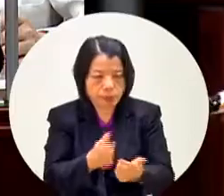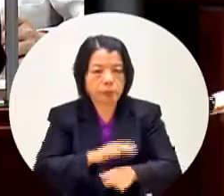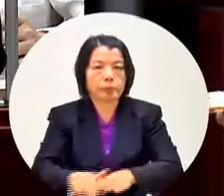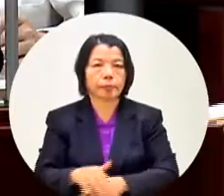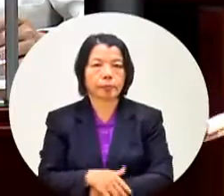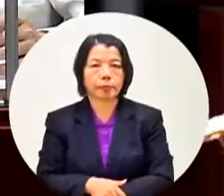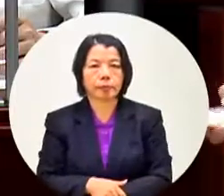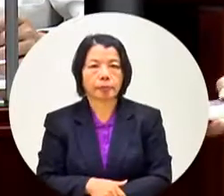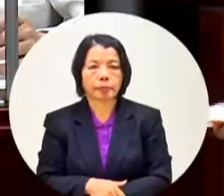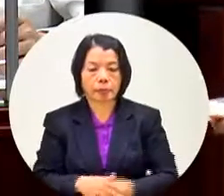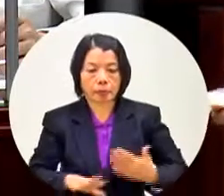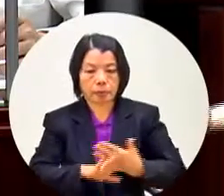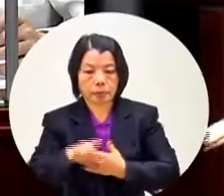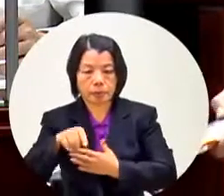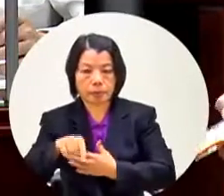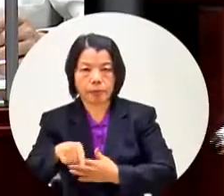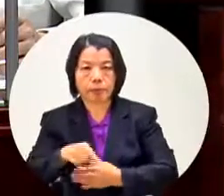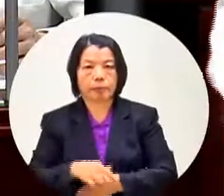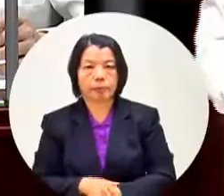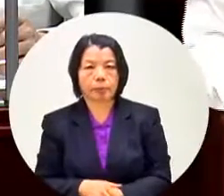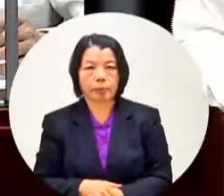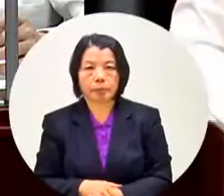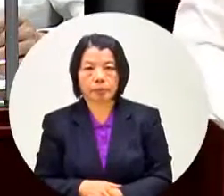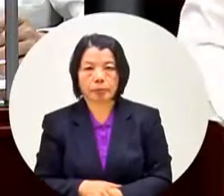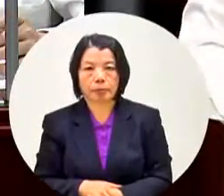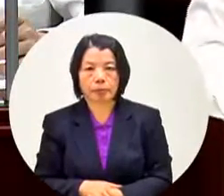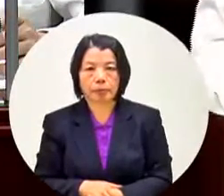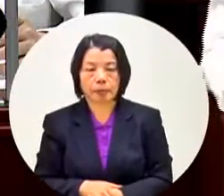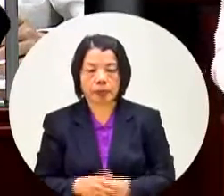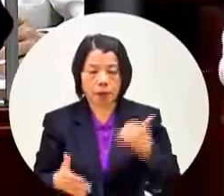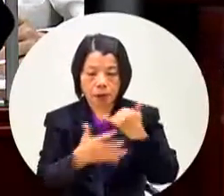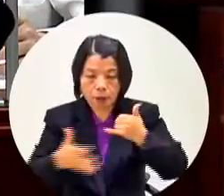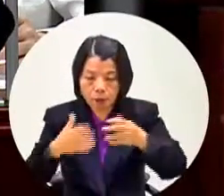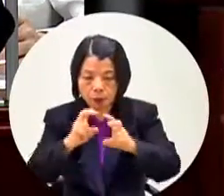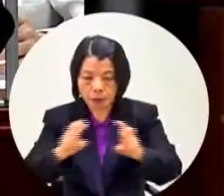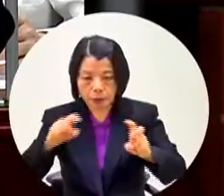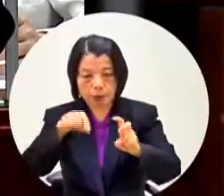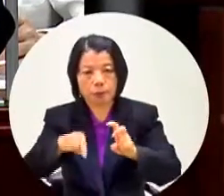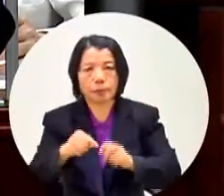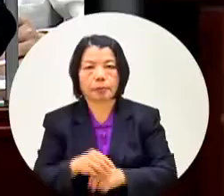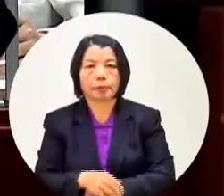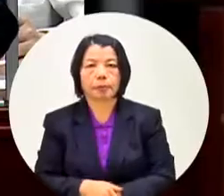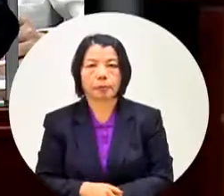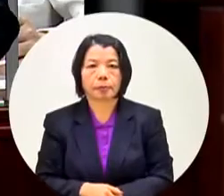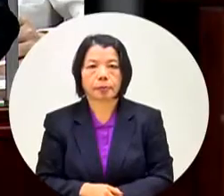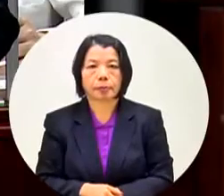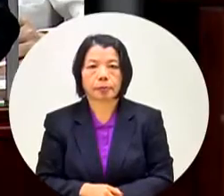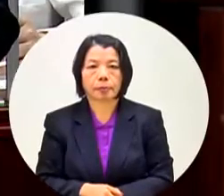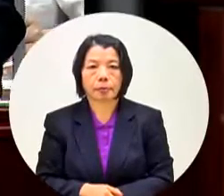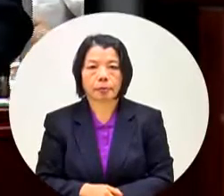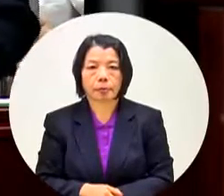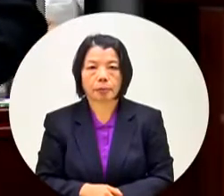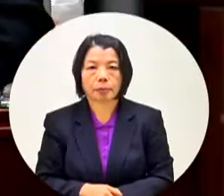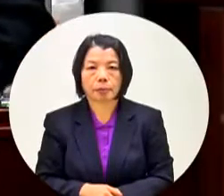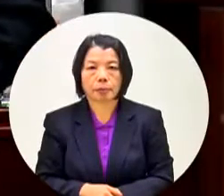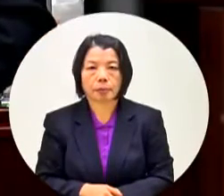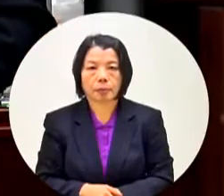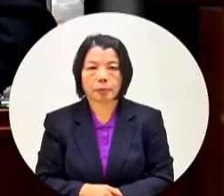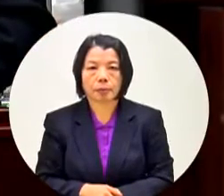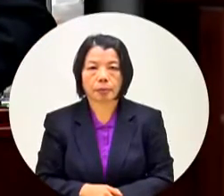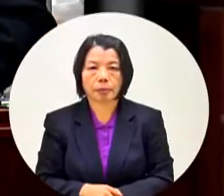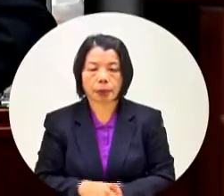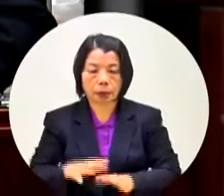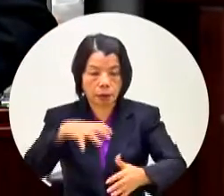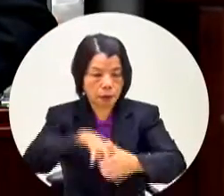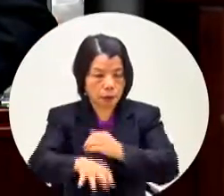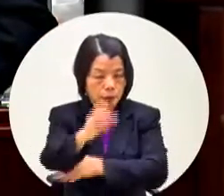进入内政部那个都委会的这个大会哈。 好， 那这个另外、就是、 那麻烦后续帮忙尽量追踪它的开发进度加速。